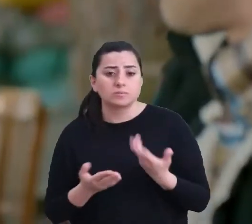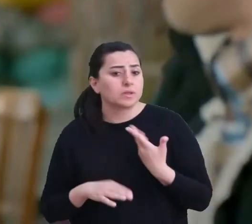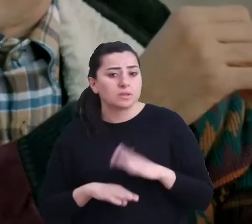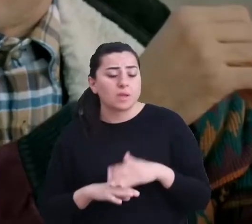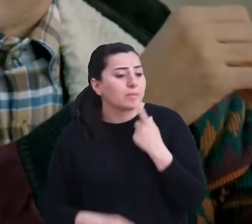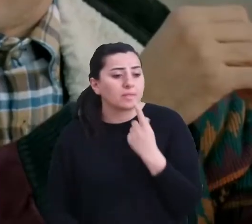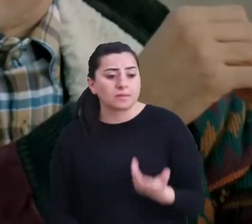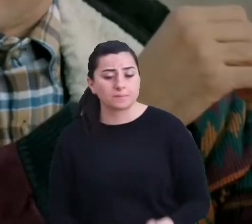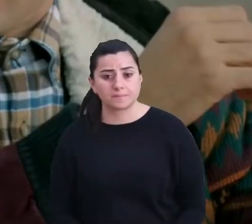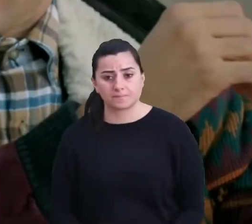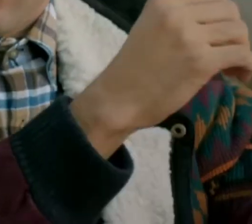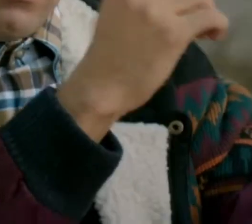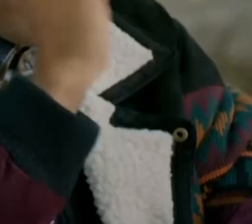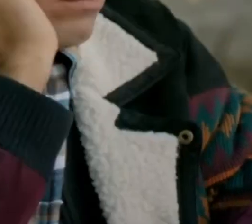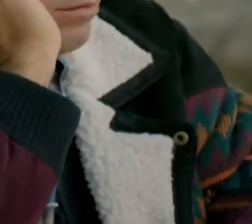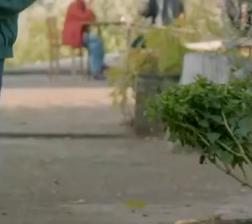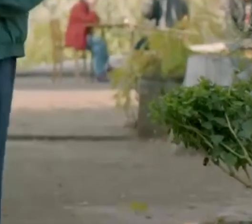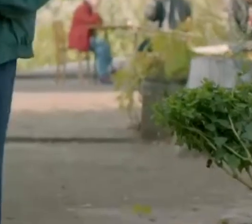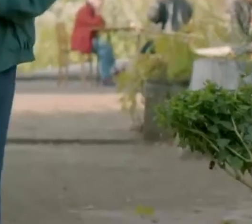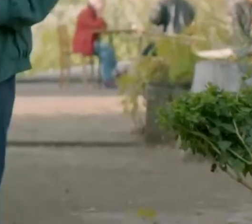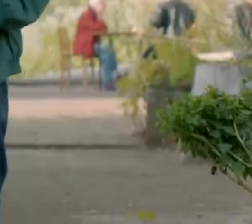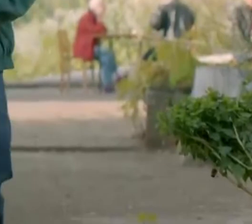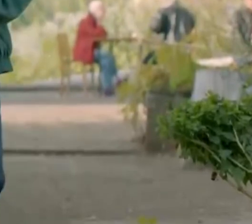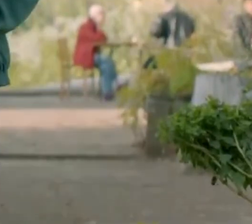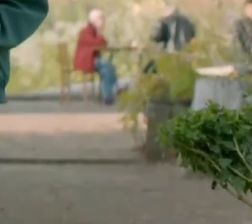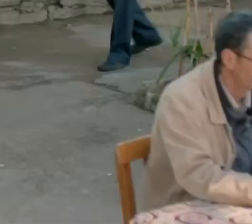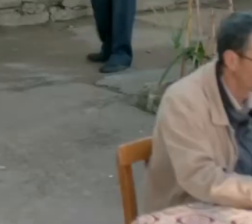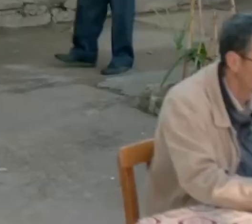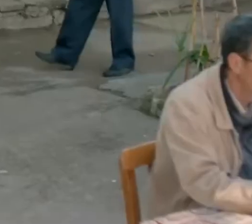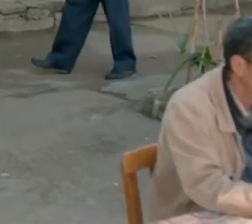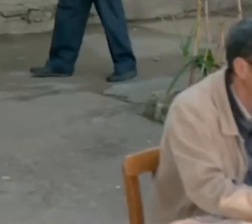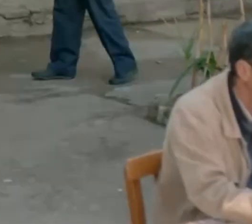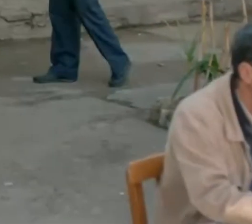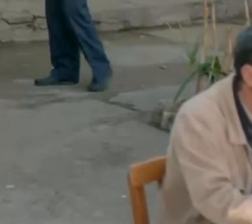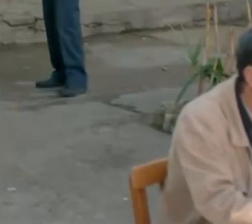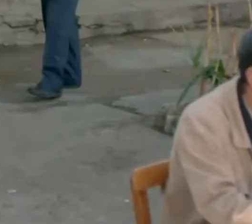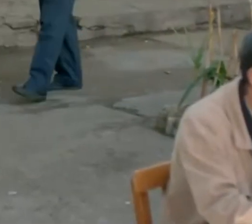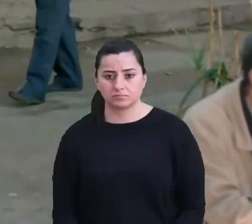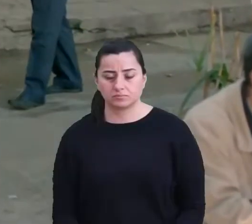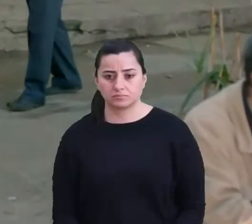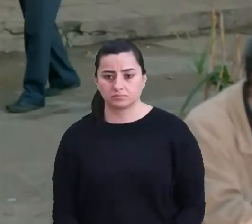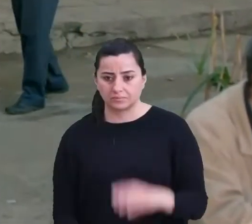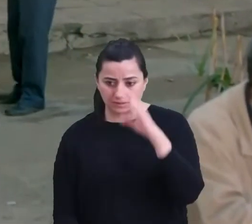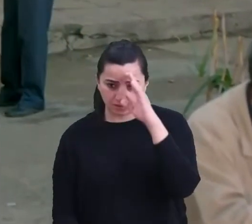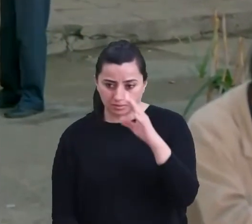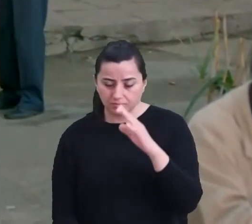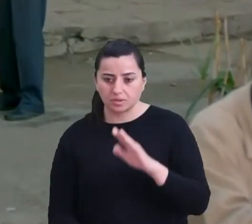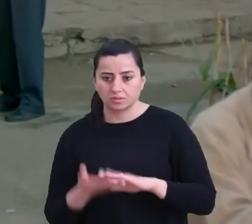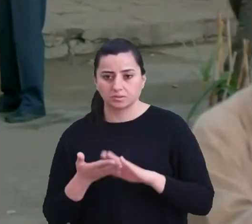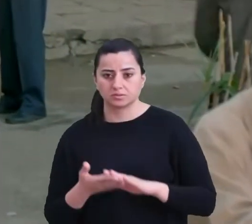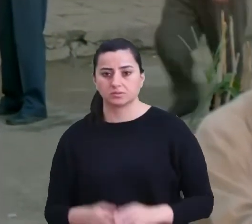diyeyim ben sana? Eli çenesinde astı suratını kahvedeler. Cemil elinde tesbihi suratını asarak geldi. Selamun aleyküm